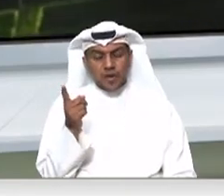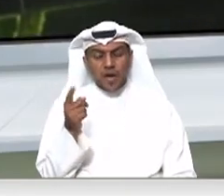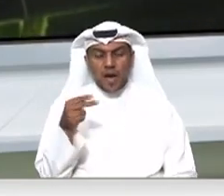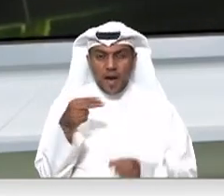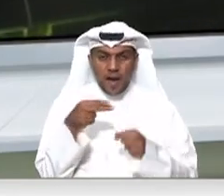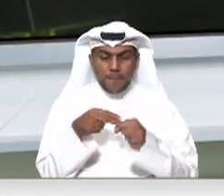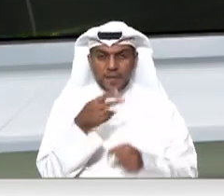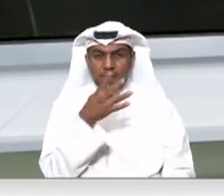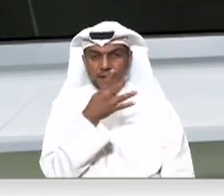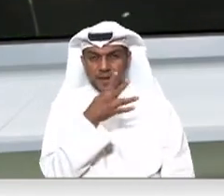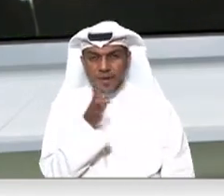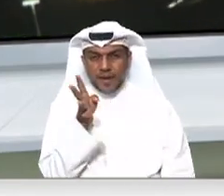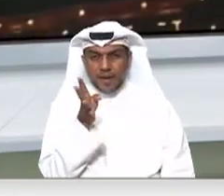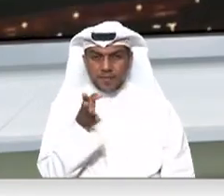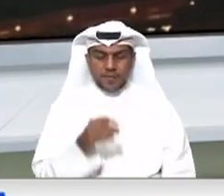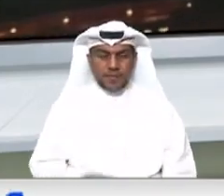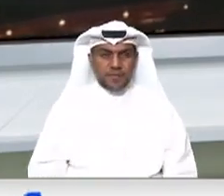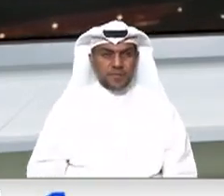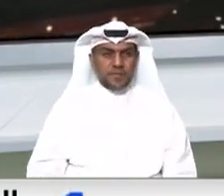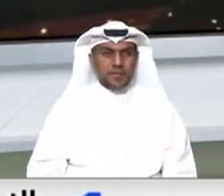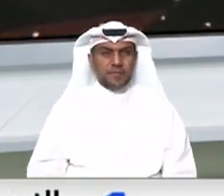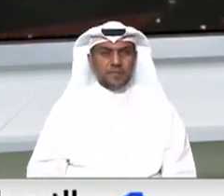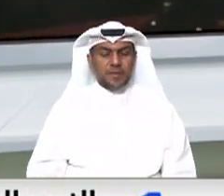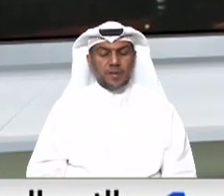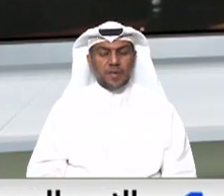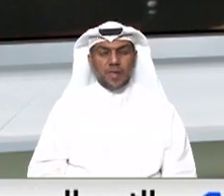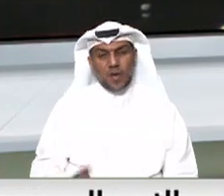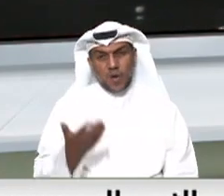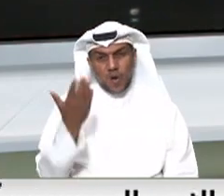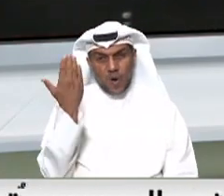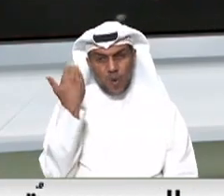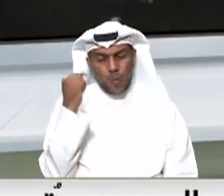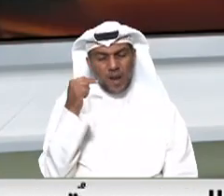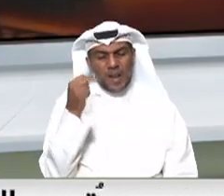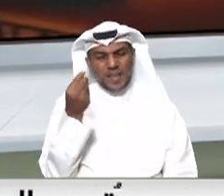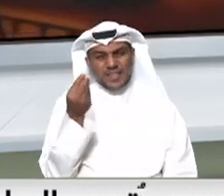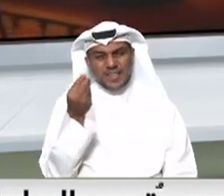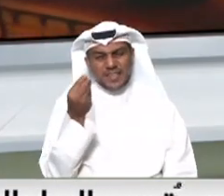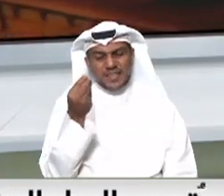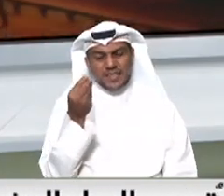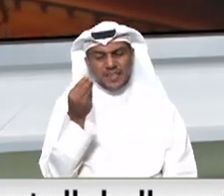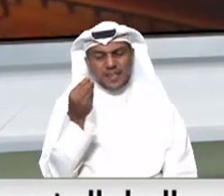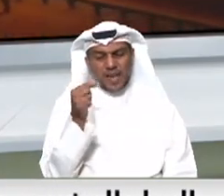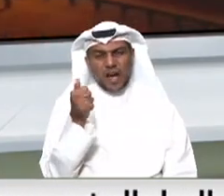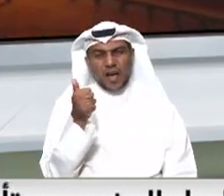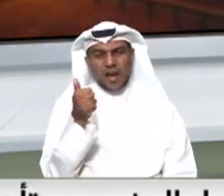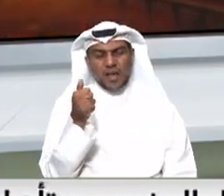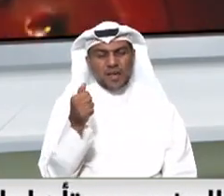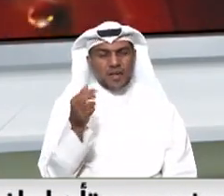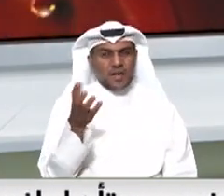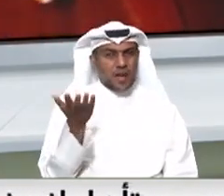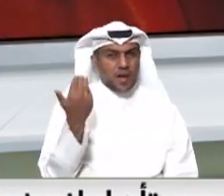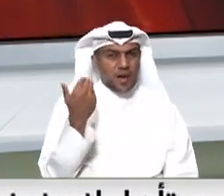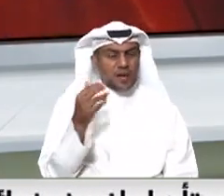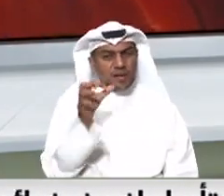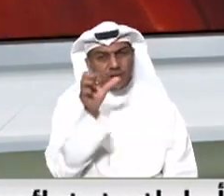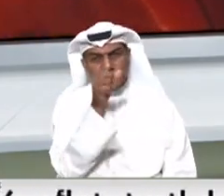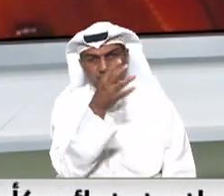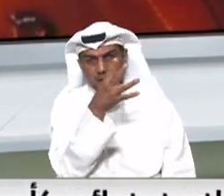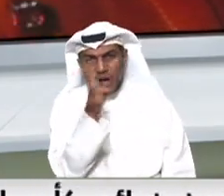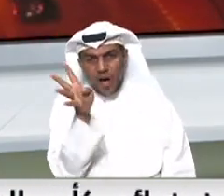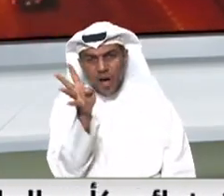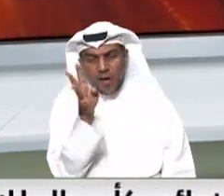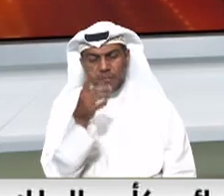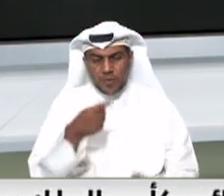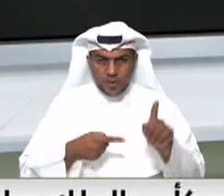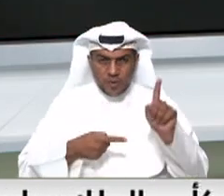اربعين درجه مئويه الاجواء الحراره راح تستمر ويانا لكن ليست كما كانت عليه في الايام الماضيه درجه الحراره العظمى اتصل الى 49 درجه